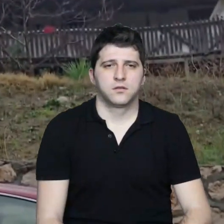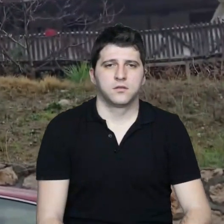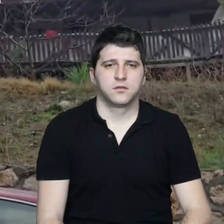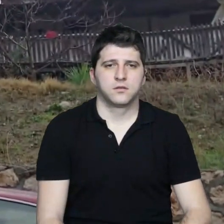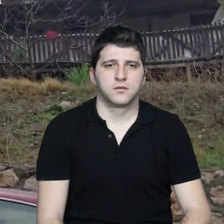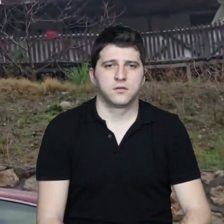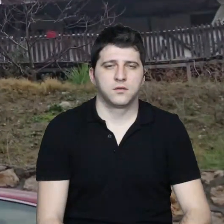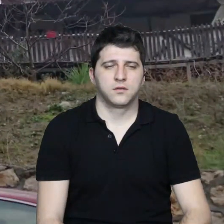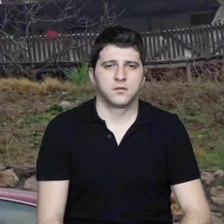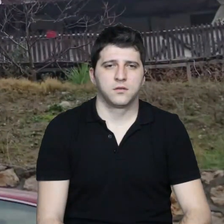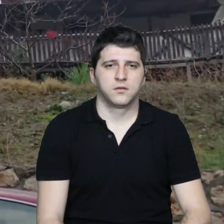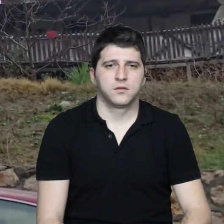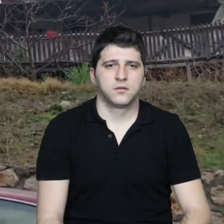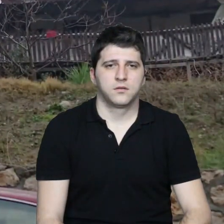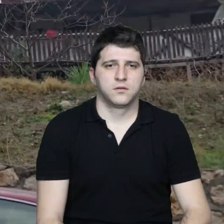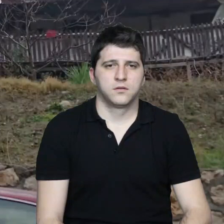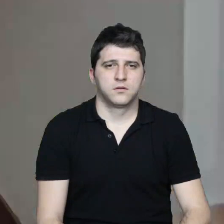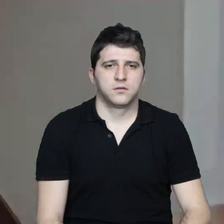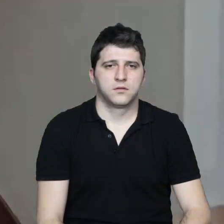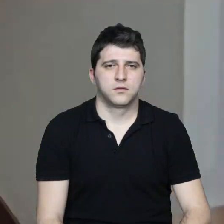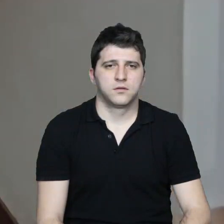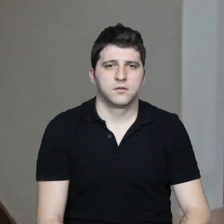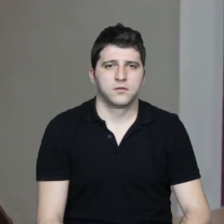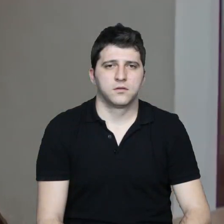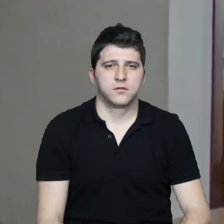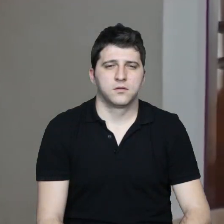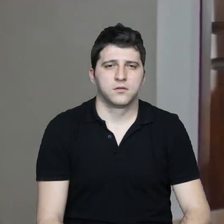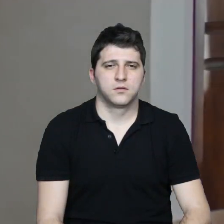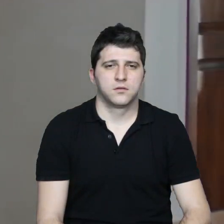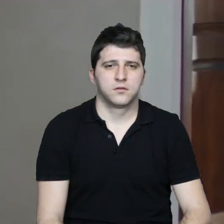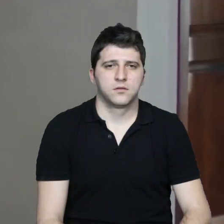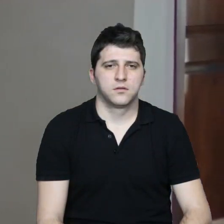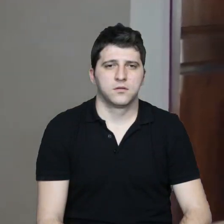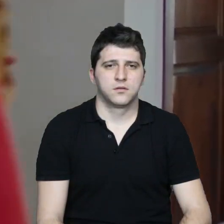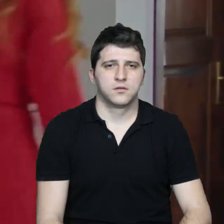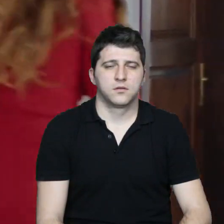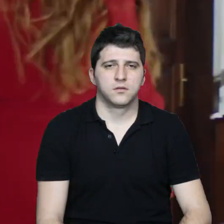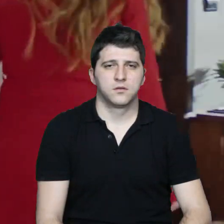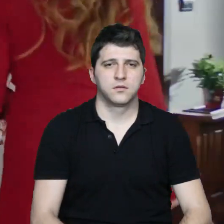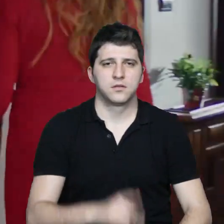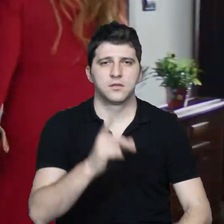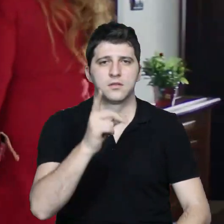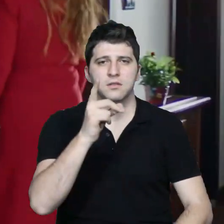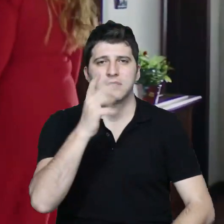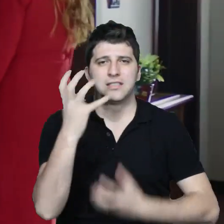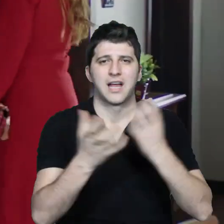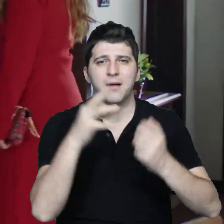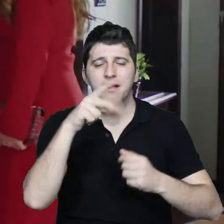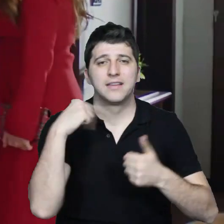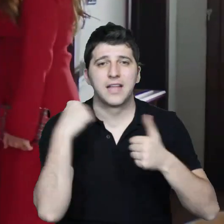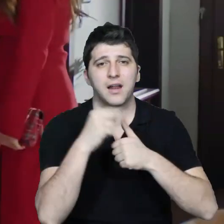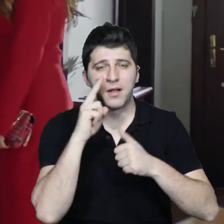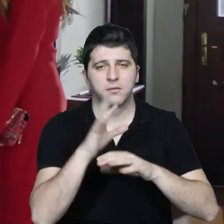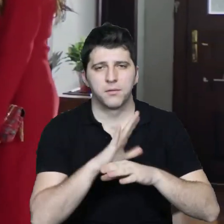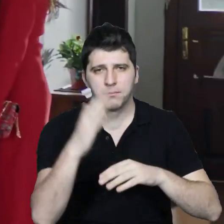Hisar Konağı Erol'un konağı kadar büyük değil. İçeride denetmenler. O yandığı merdivenlerine tekrar baktırın, tamam mı?